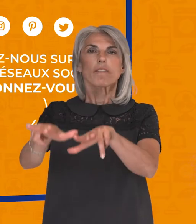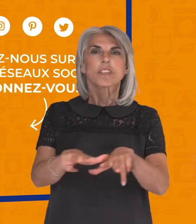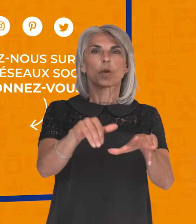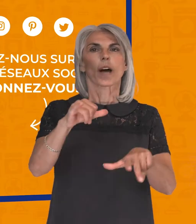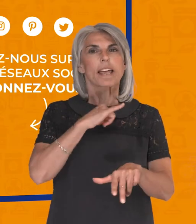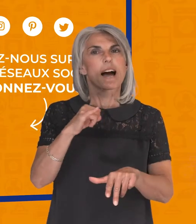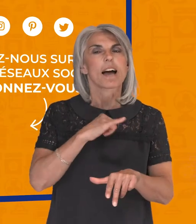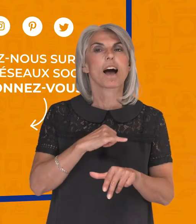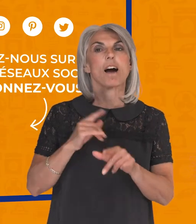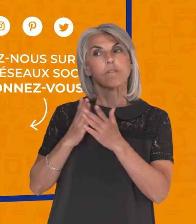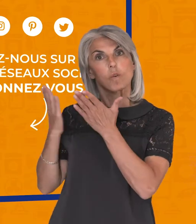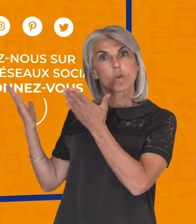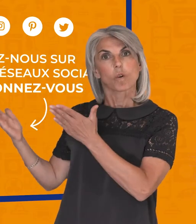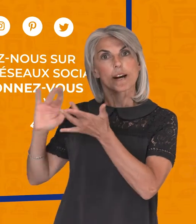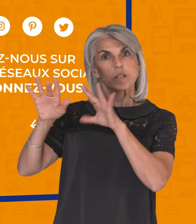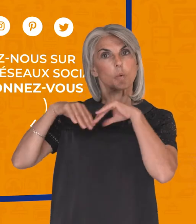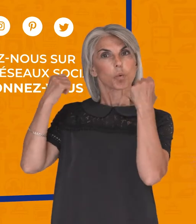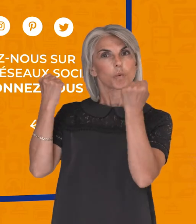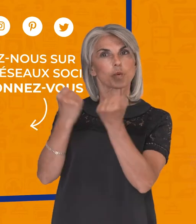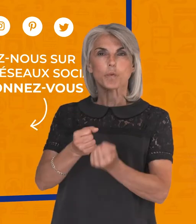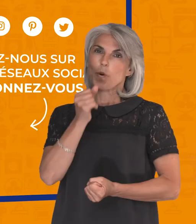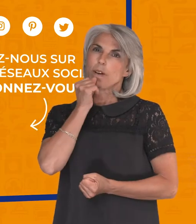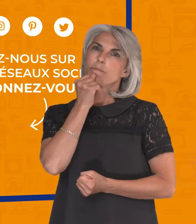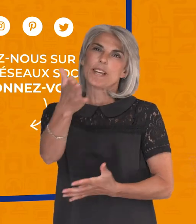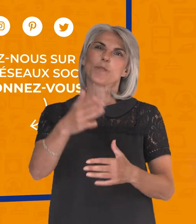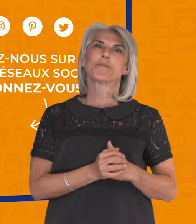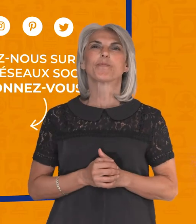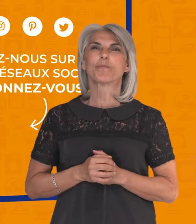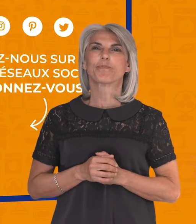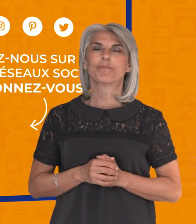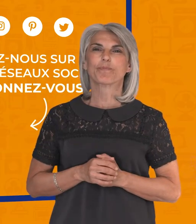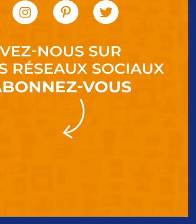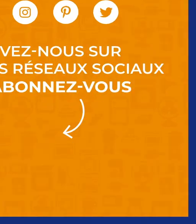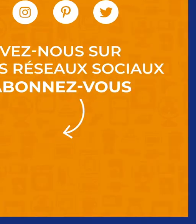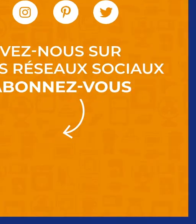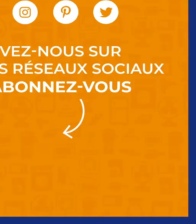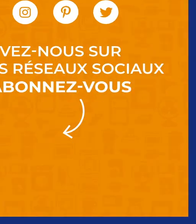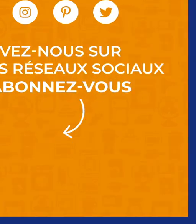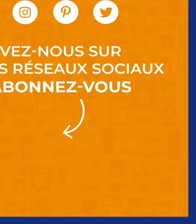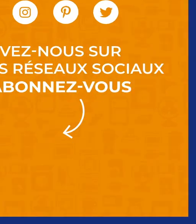Facebook, Instagram, Pinterest et également Twitter. Et à très bientôt pour d'autres vidéos. Ciao!